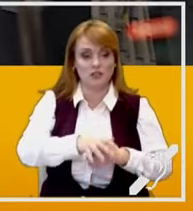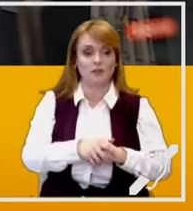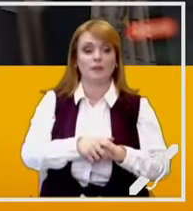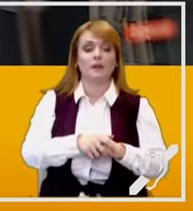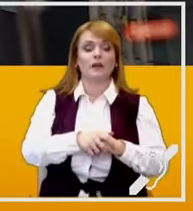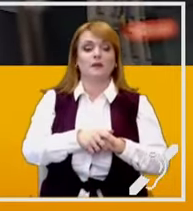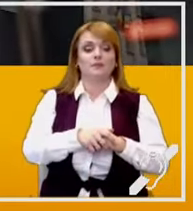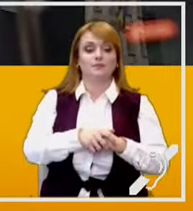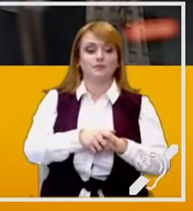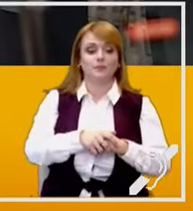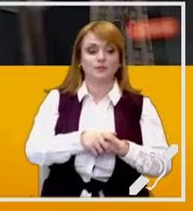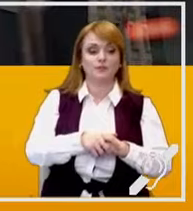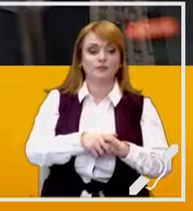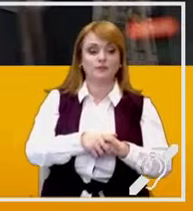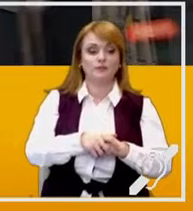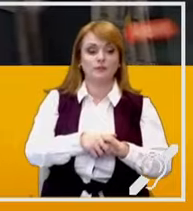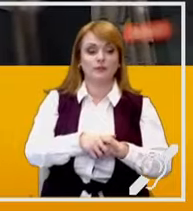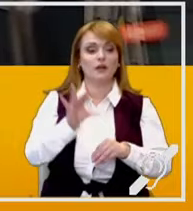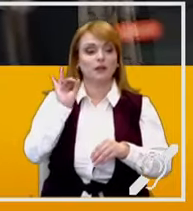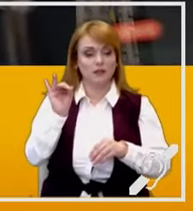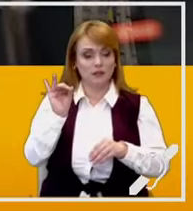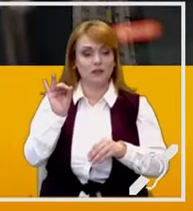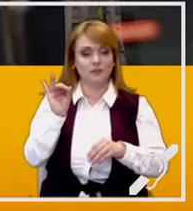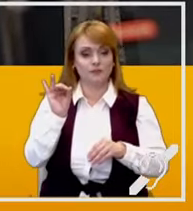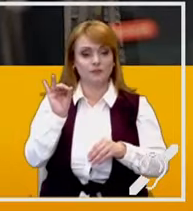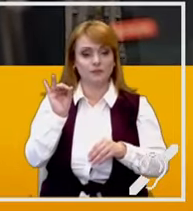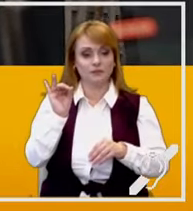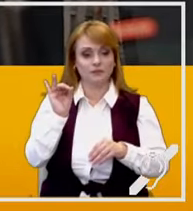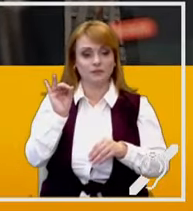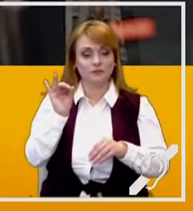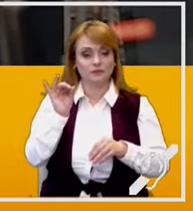din Republica Moldova în domeniul justiției și în așa numitele